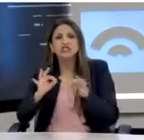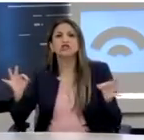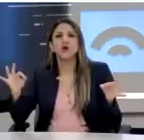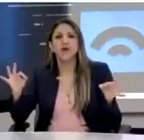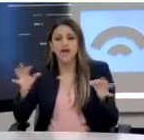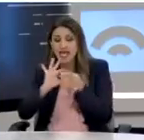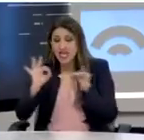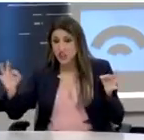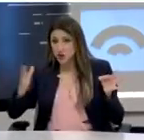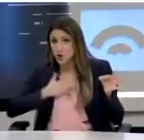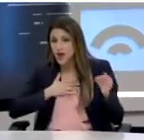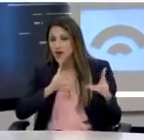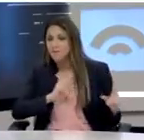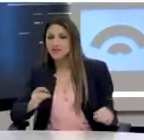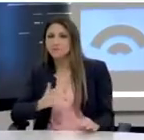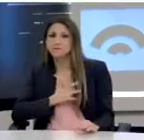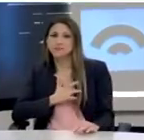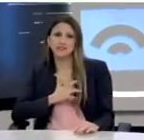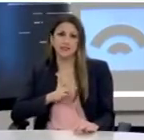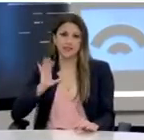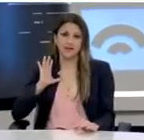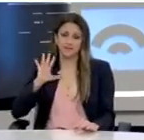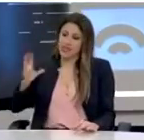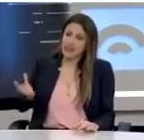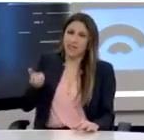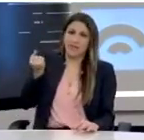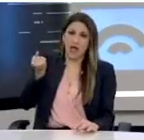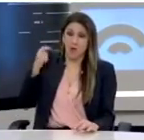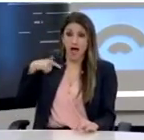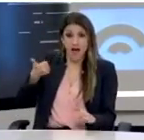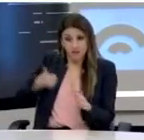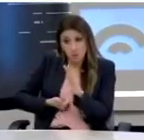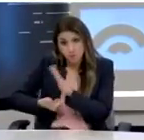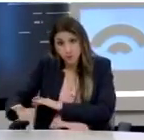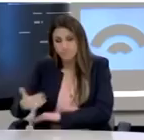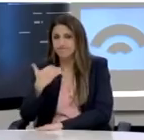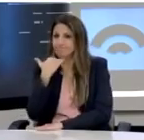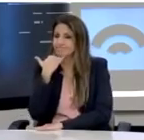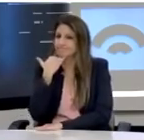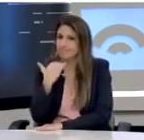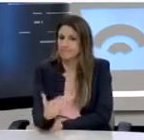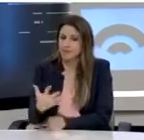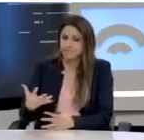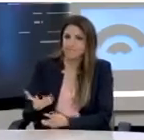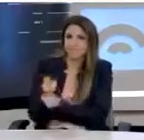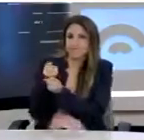μας και την παίρνουμε πίσω. Δεν θα μπορεί πια κανείς να τη σφετερίζεται.